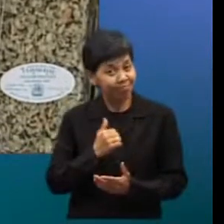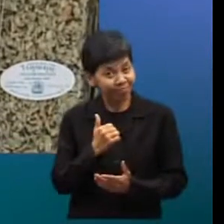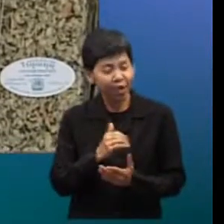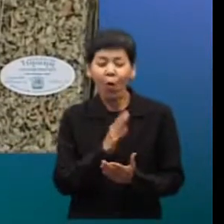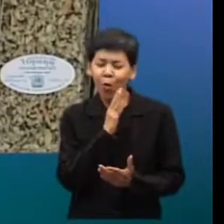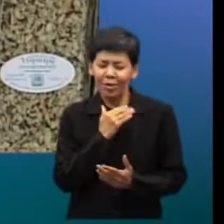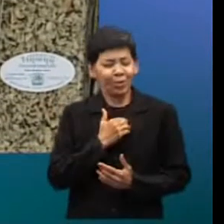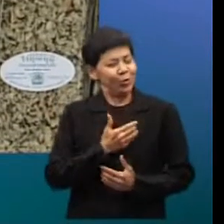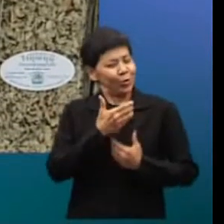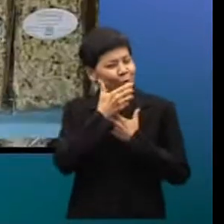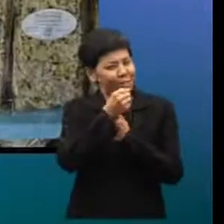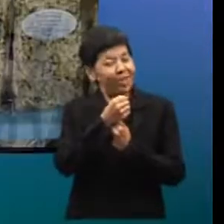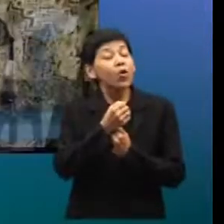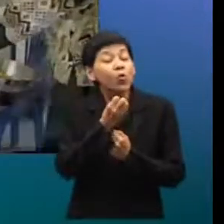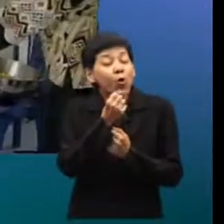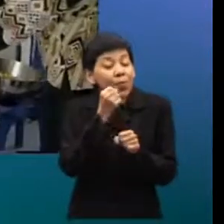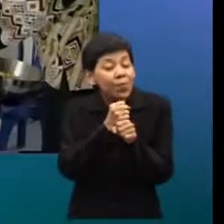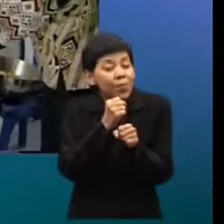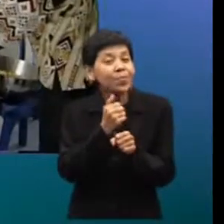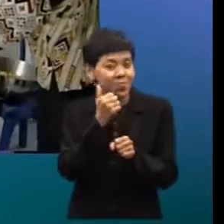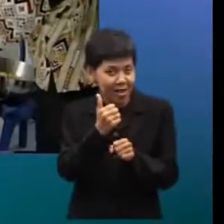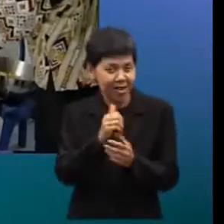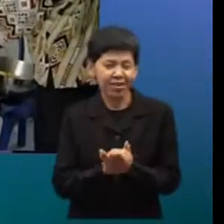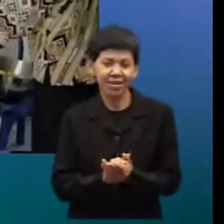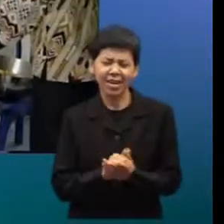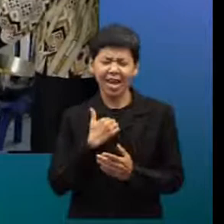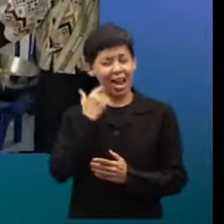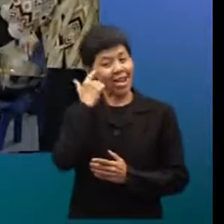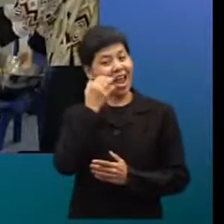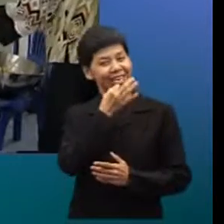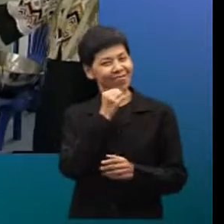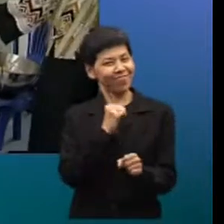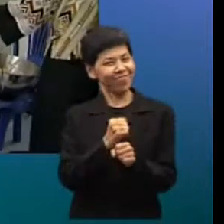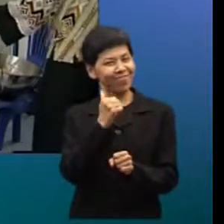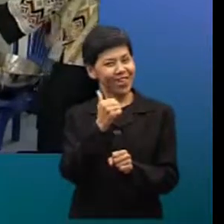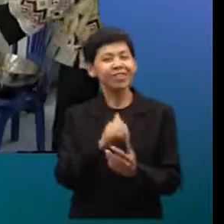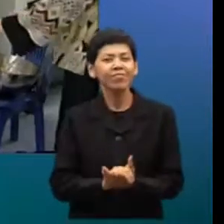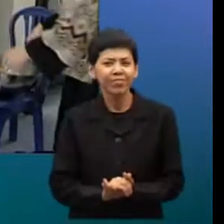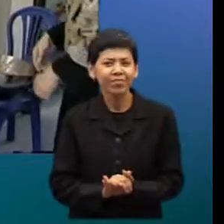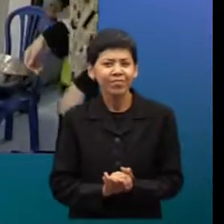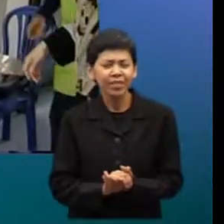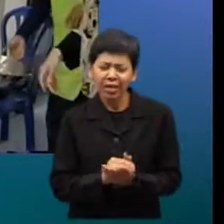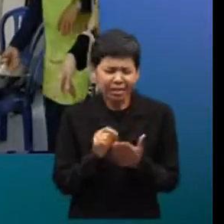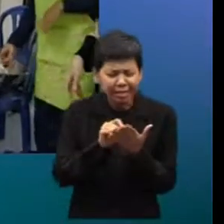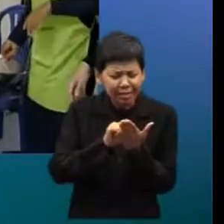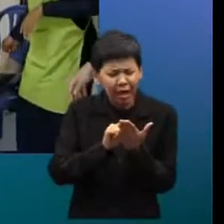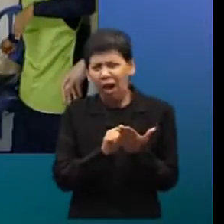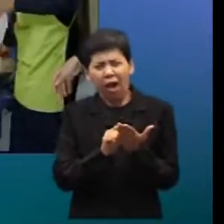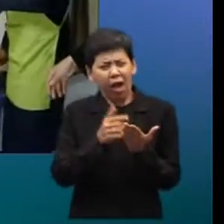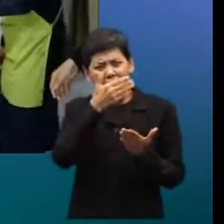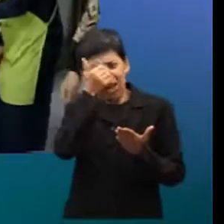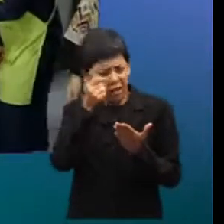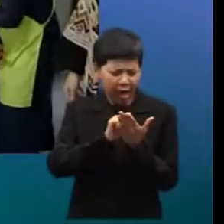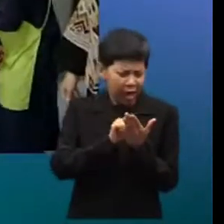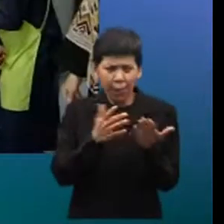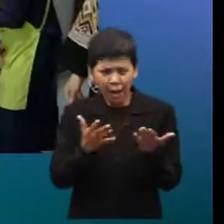ถ้าถูกใจก็อย่าลืมลองทำดูนะครับเพื่อจะยึดเป็นอาชีพได้และถ้าจดสูตรไม่ทันหรือจำวิธีการ